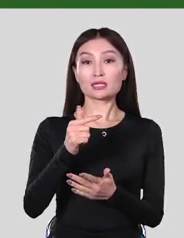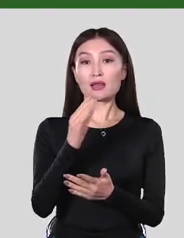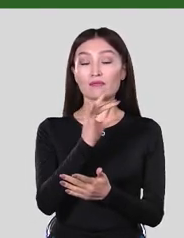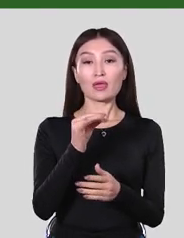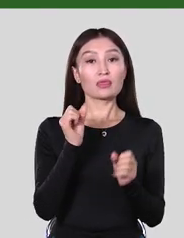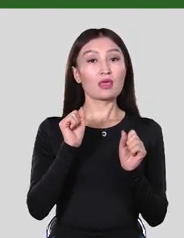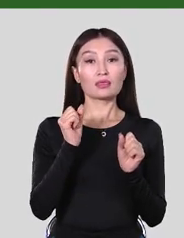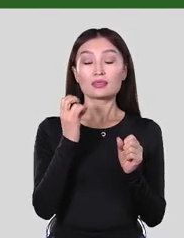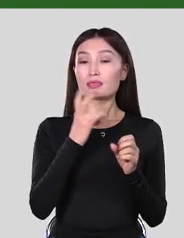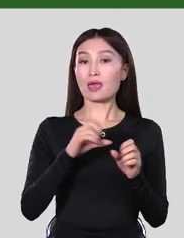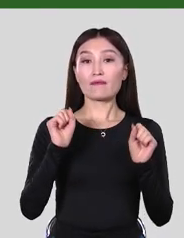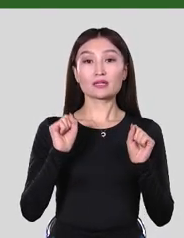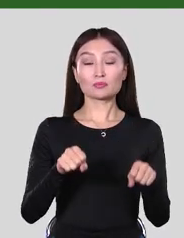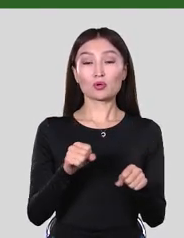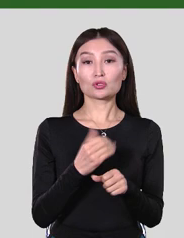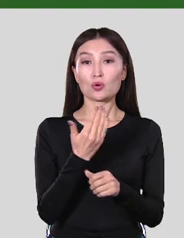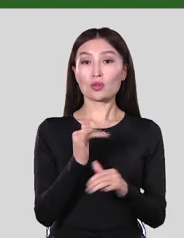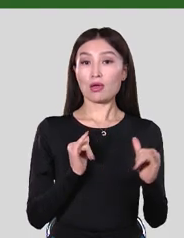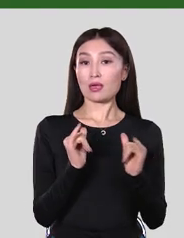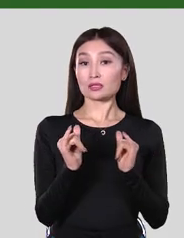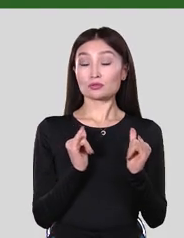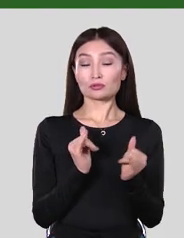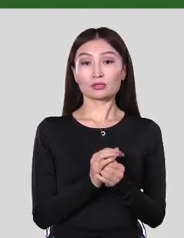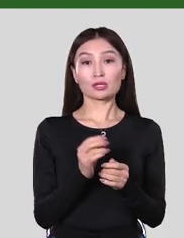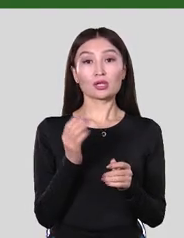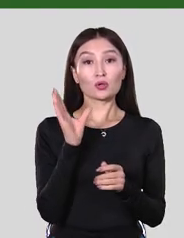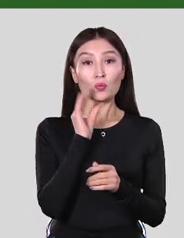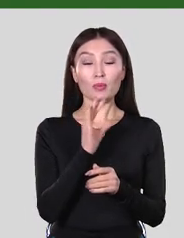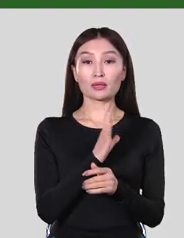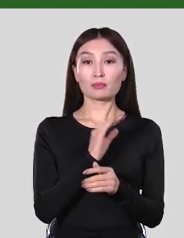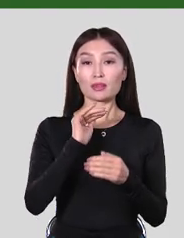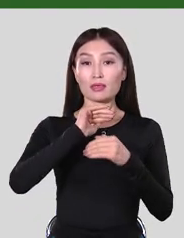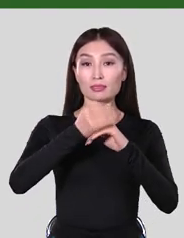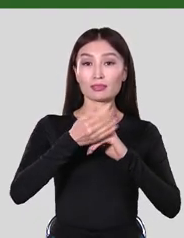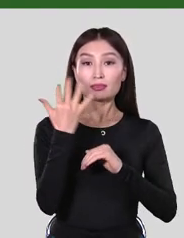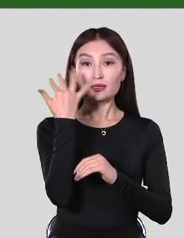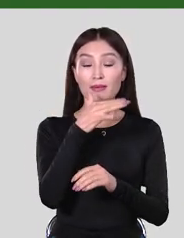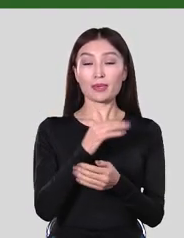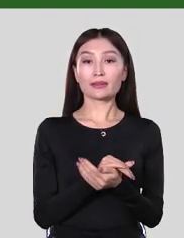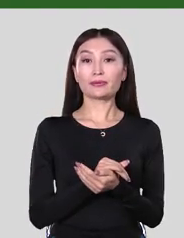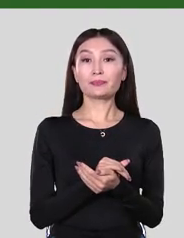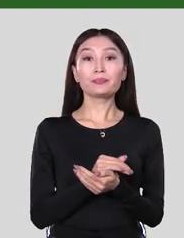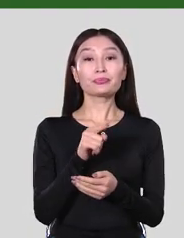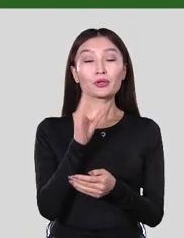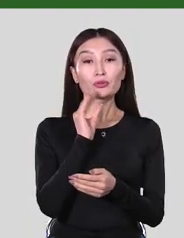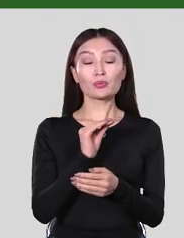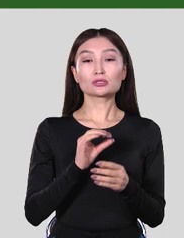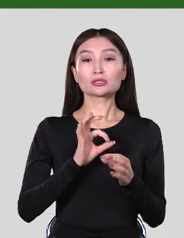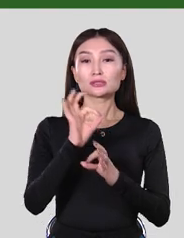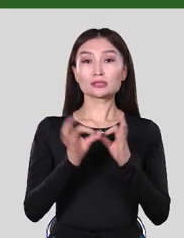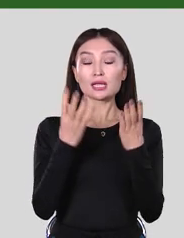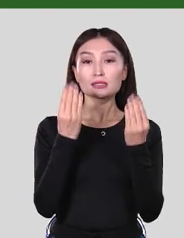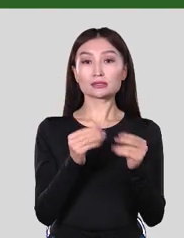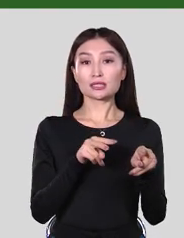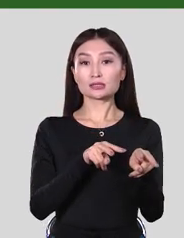практически невозможно. Он очень осторожный и умеет быть незаметным чаще. Он может целый день